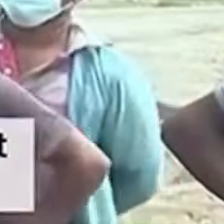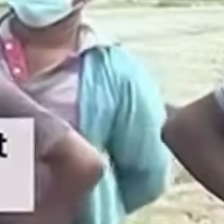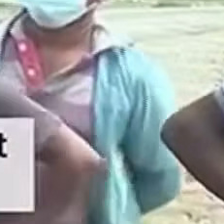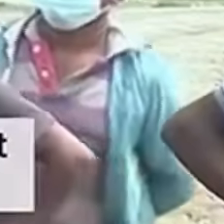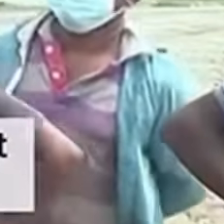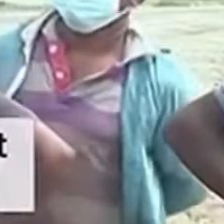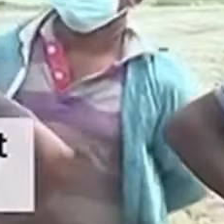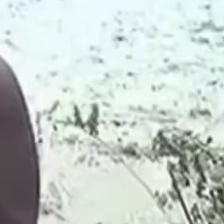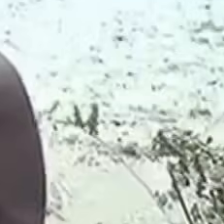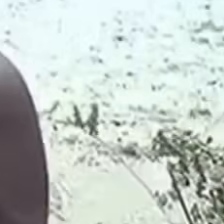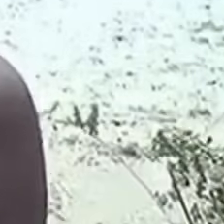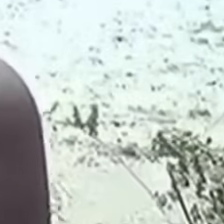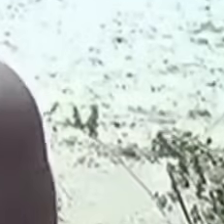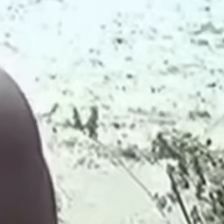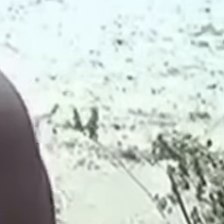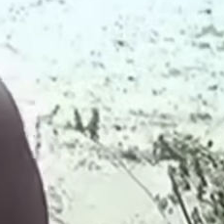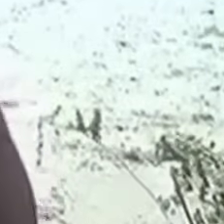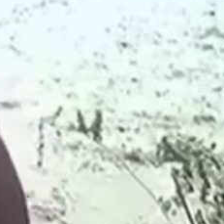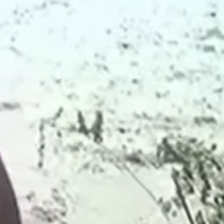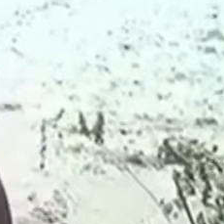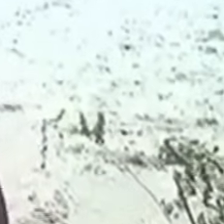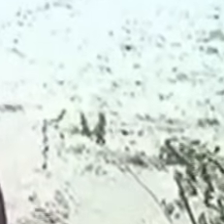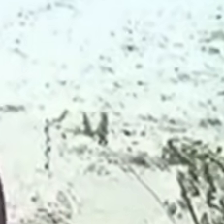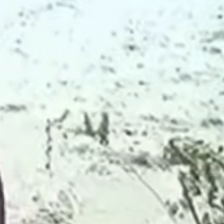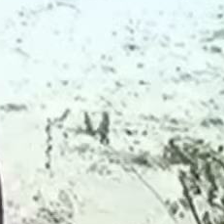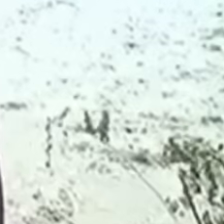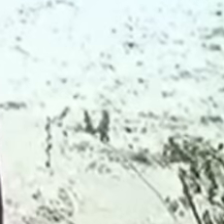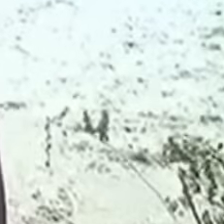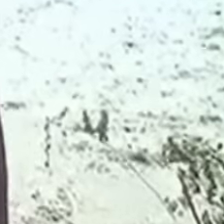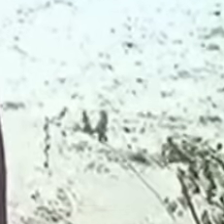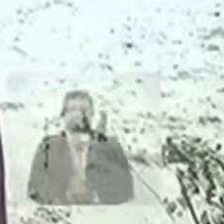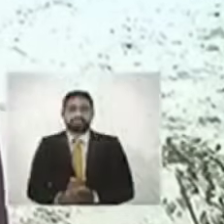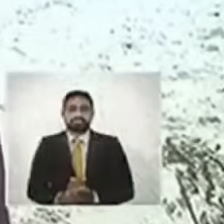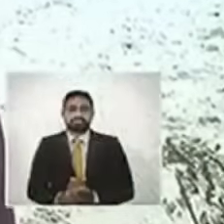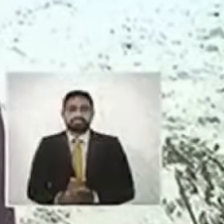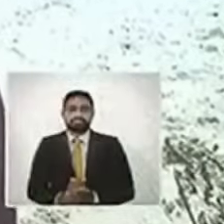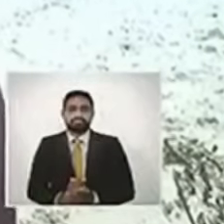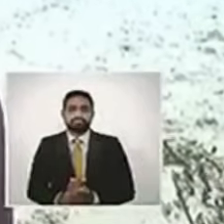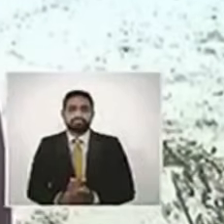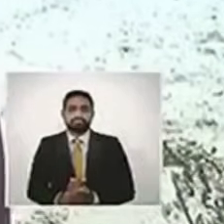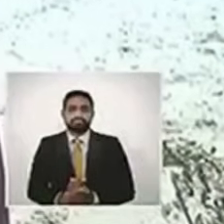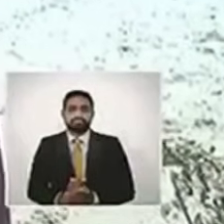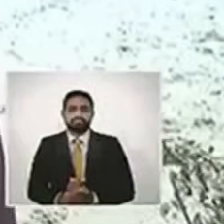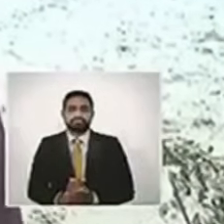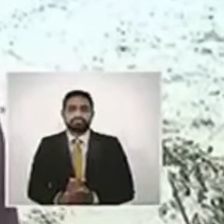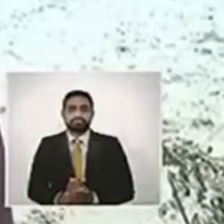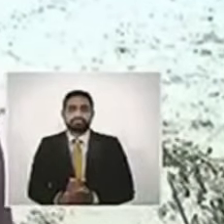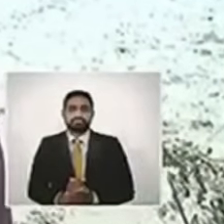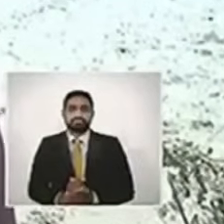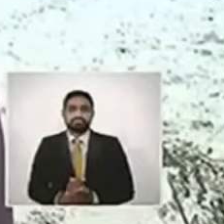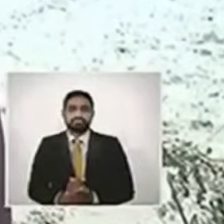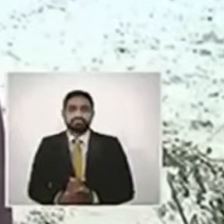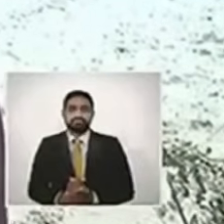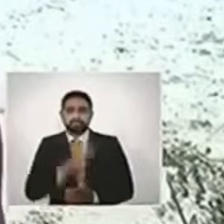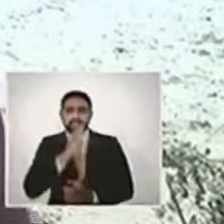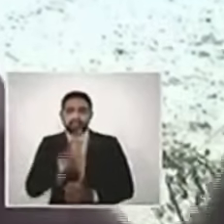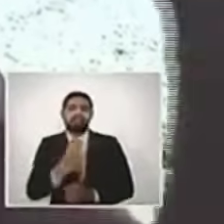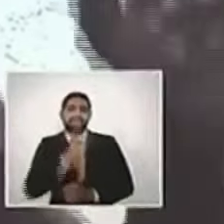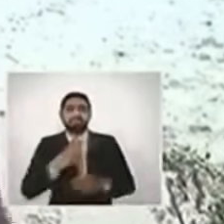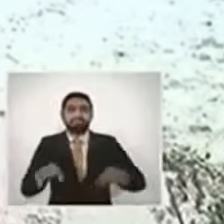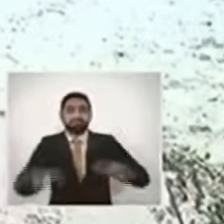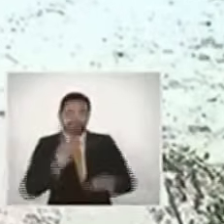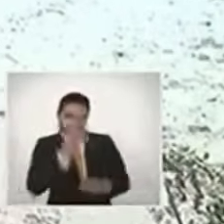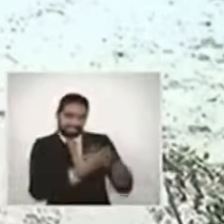දෙයක් මේ ගොවියන්ට තාම හම්බෙලා නැහැ. කේකාගෙන් අපි ඔය ට්‍රැක්ටර් අරක මේක. We borrowed tractors and other items items from shops on credit to cultivate our